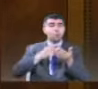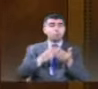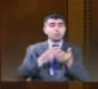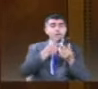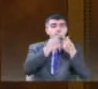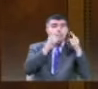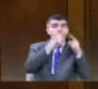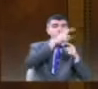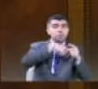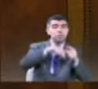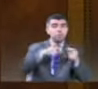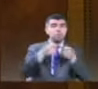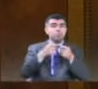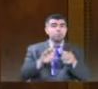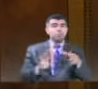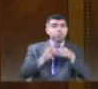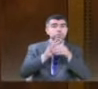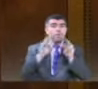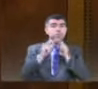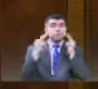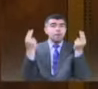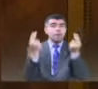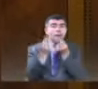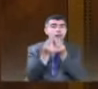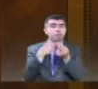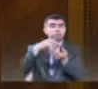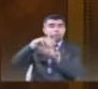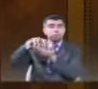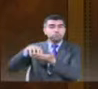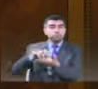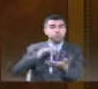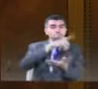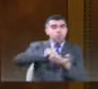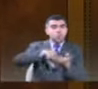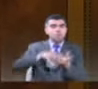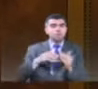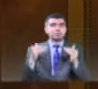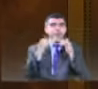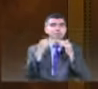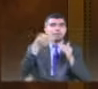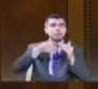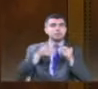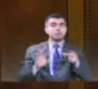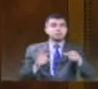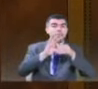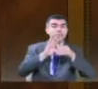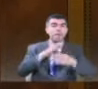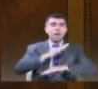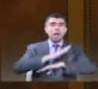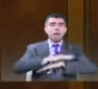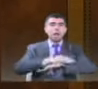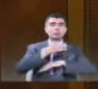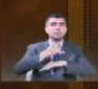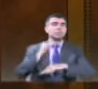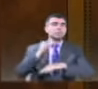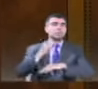والهيئات والمنظمات الدولية والجهوية والإقليمية يجب أن تتم في إطار علاقات الشراكة والاحترام التام